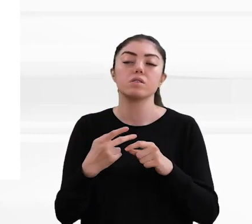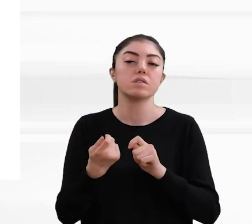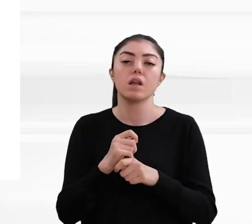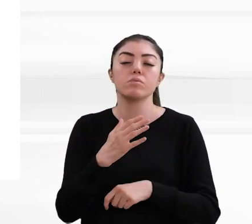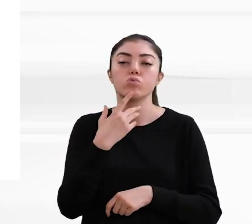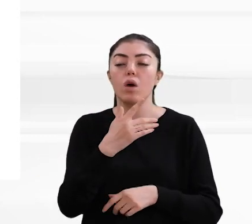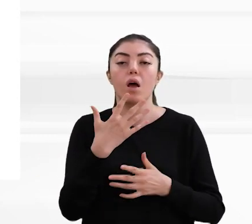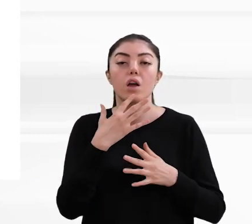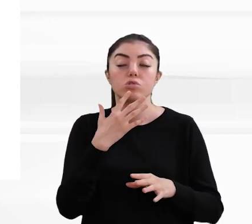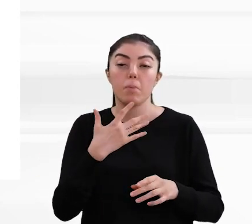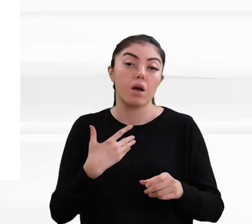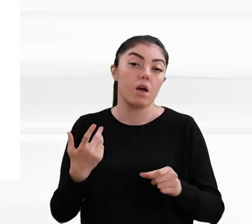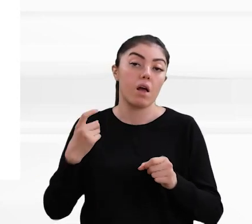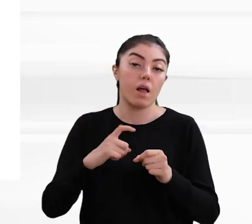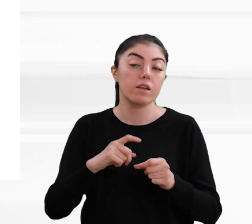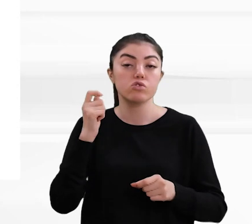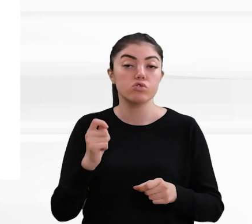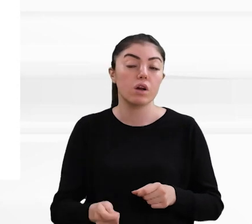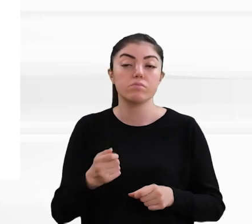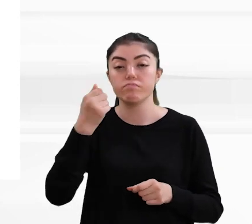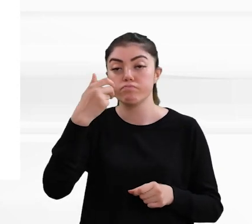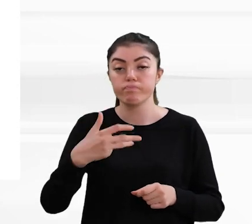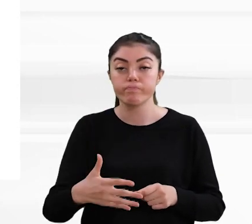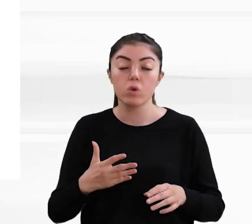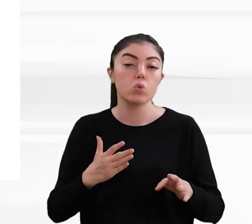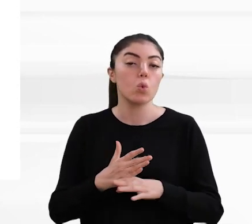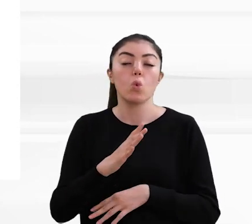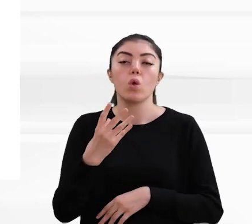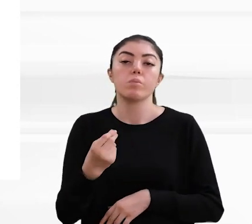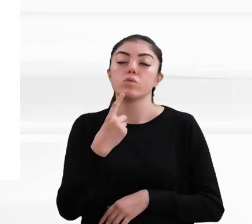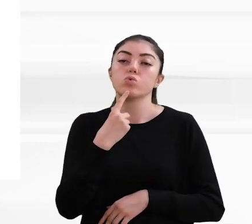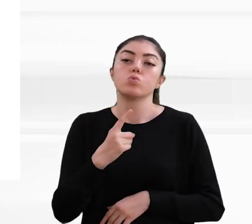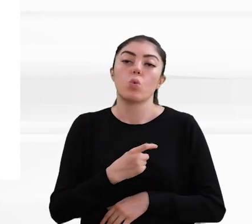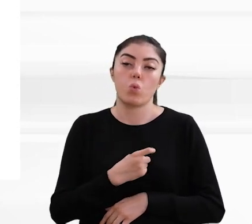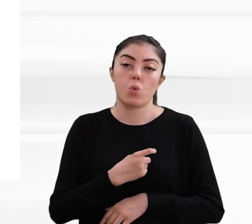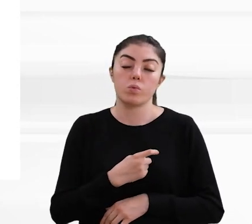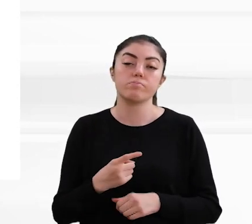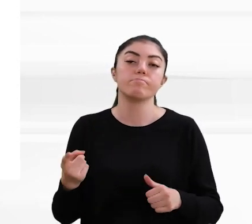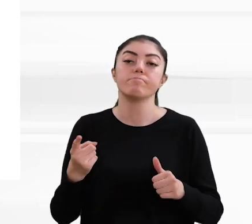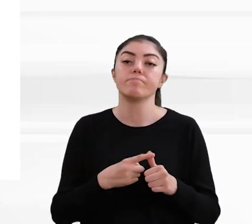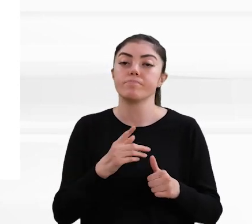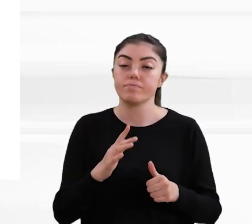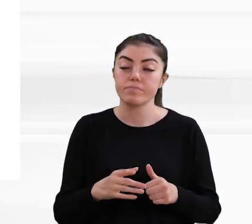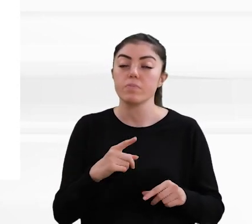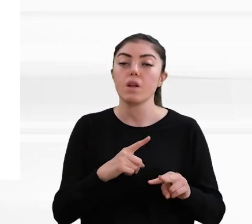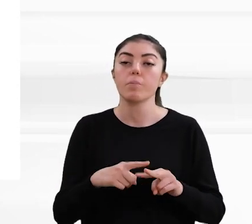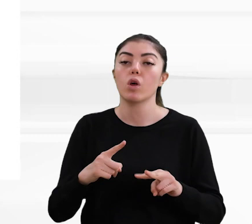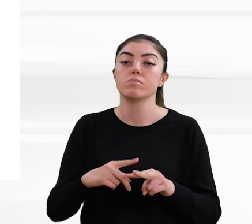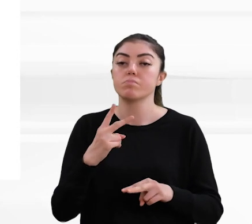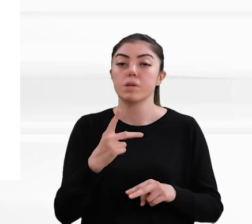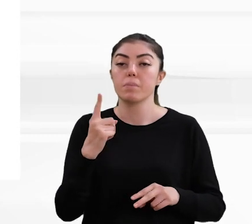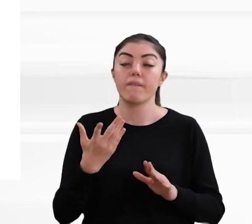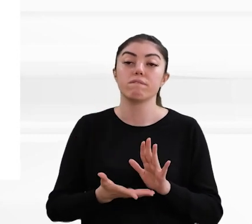Sadece bu açıklama ile ilgili yargılardan hangilerine ulaşılabilir bir Bu bir